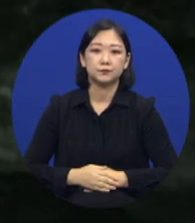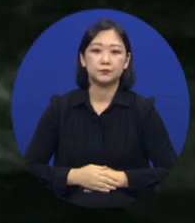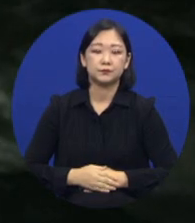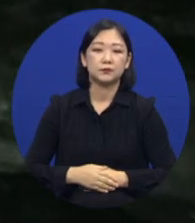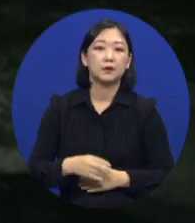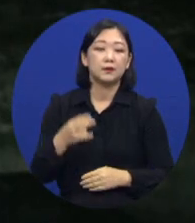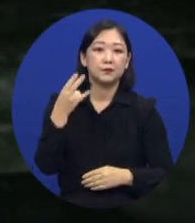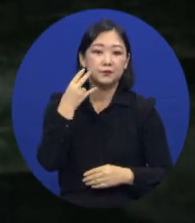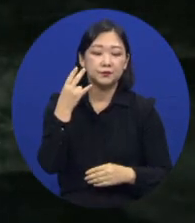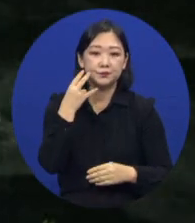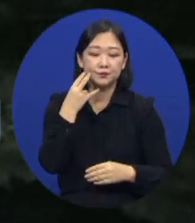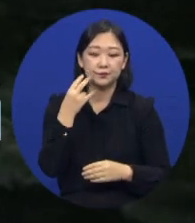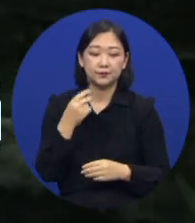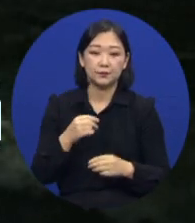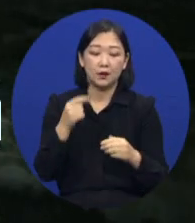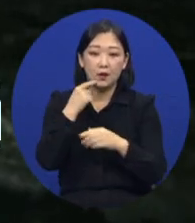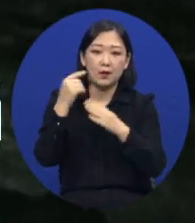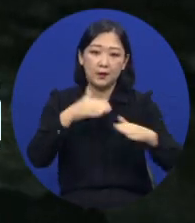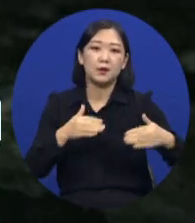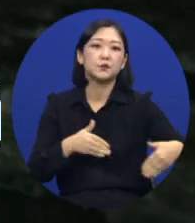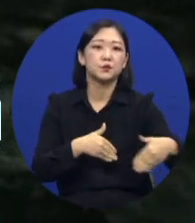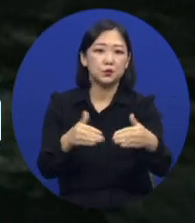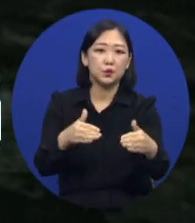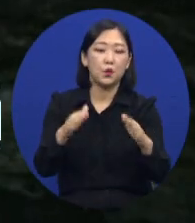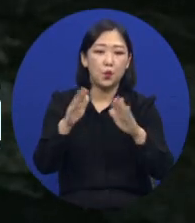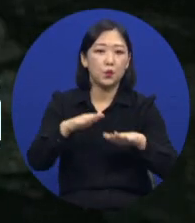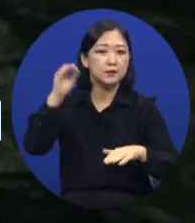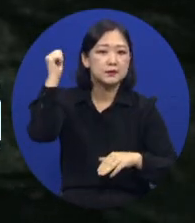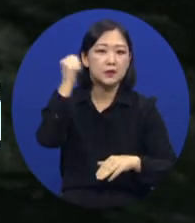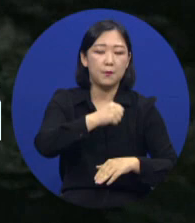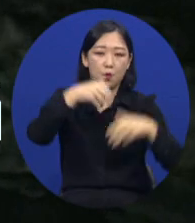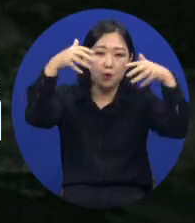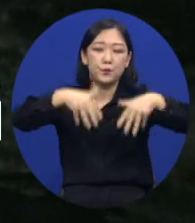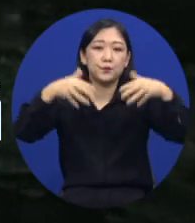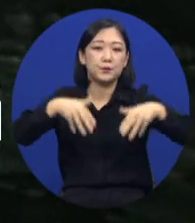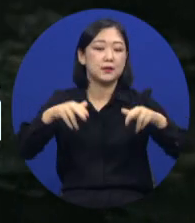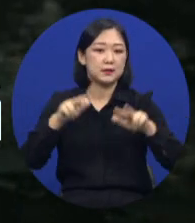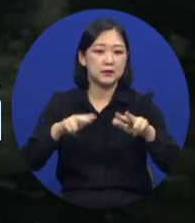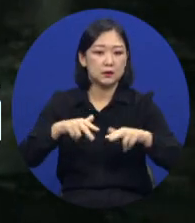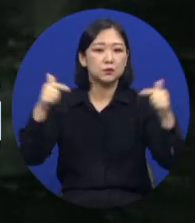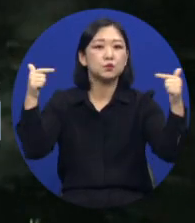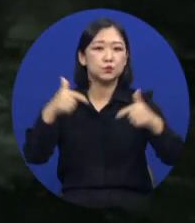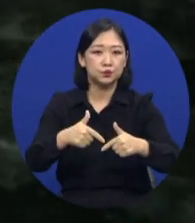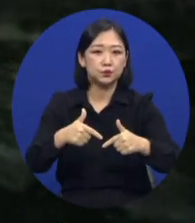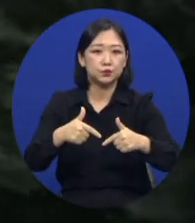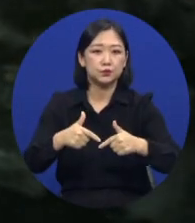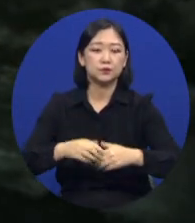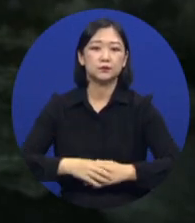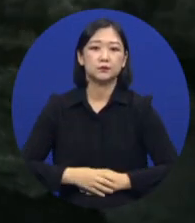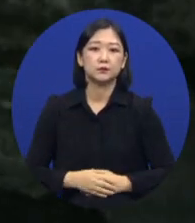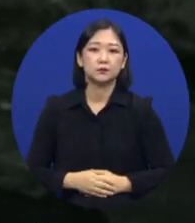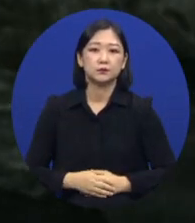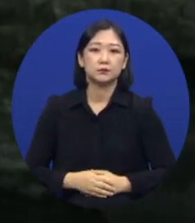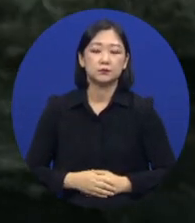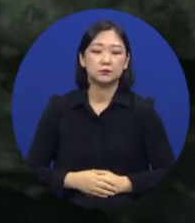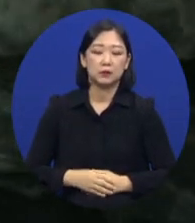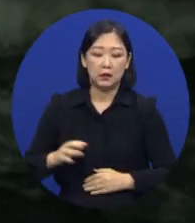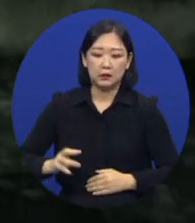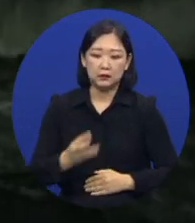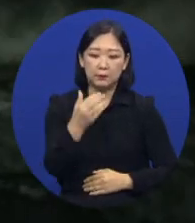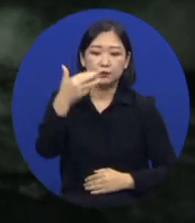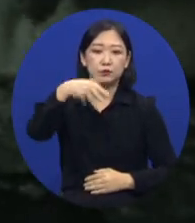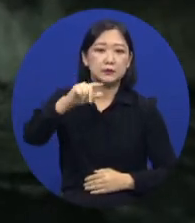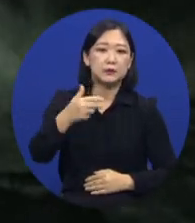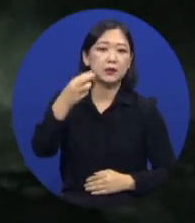네, 제주시 해안도로에 나와 있습니다. 오늘 새벽까지 퍼부었던 비는 지금 현재 소강 상태에 접어들었는데요. 태풍